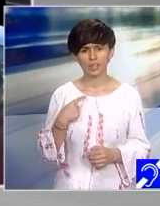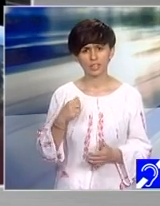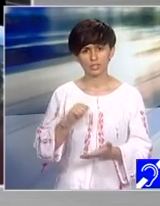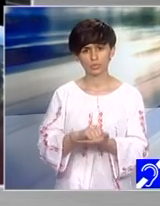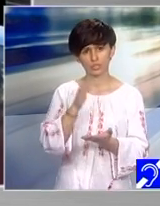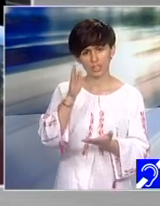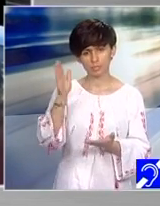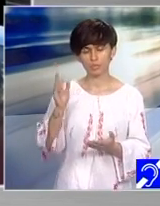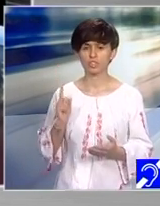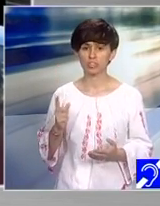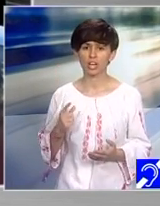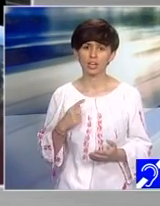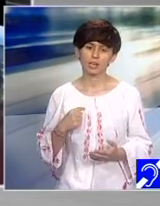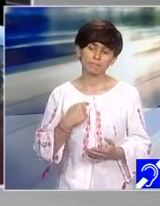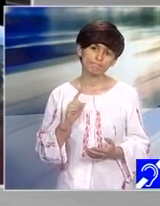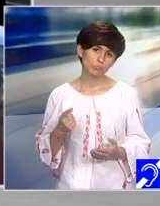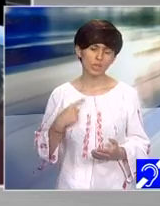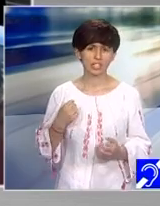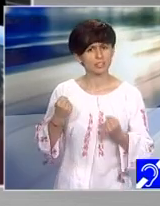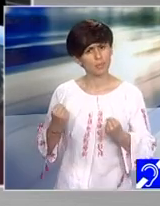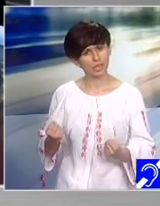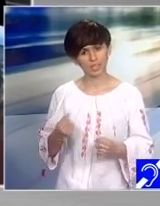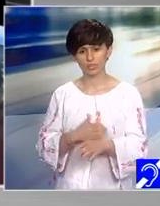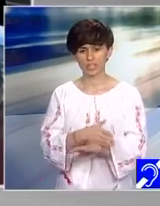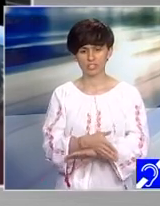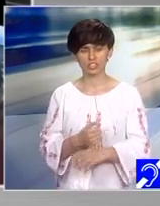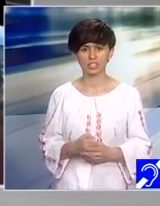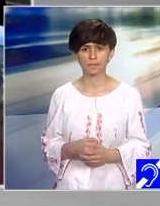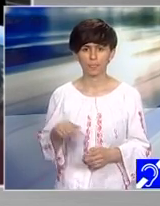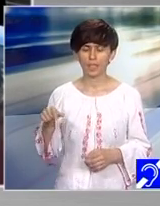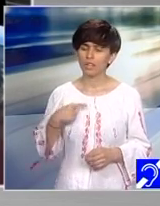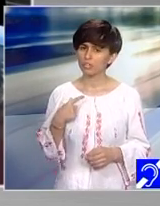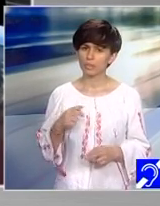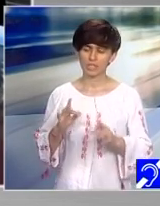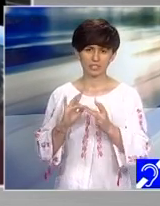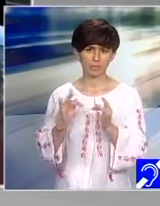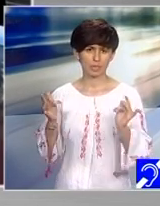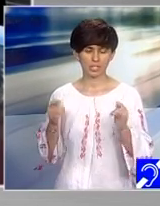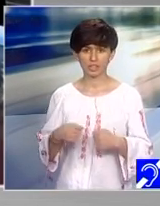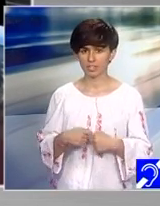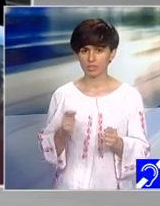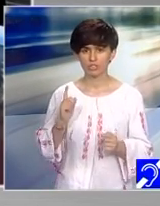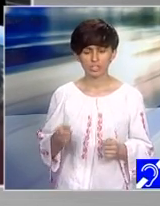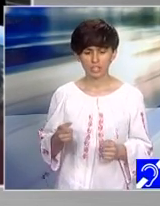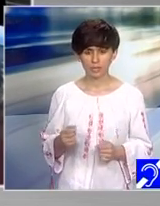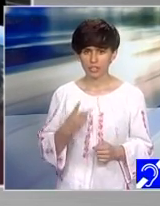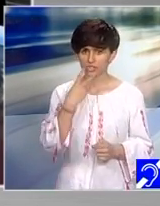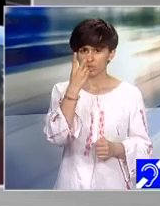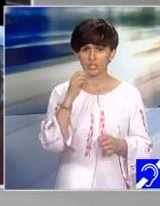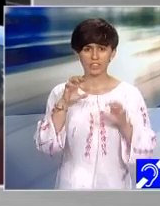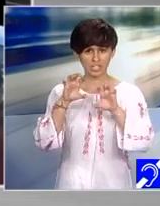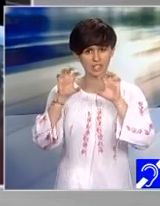accesat. Se merge direct la sursă. Să caută unde da. Trebuie. Acum există în mediul virtual tot ce trebuie și o să vedeți la expoziție